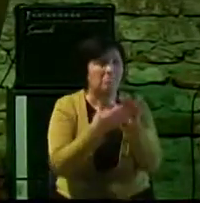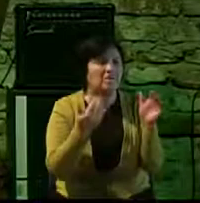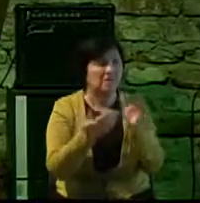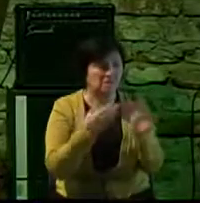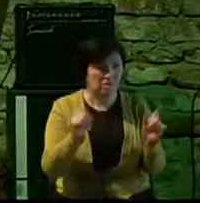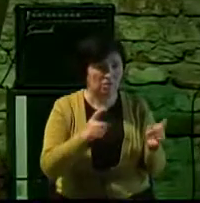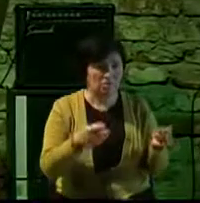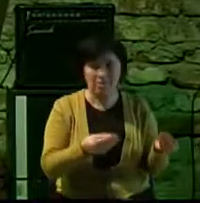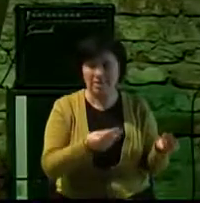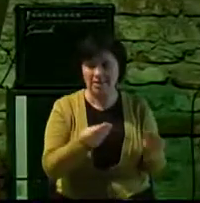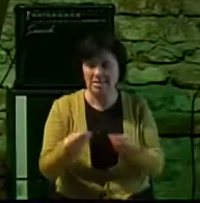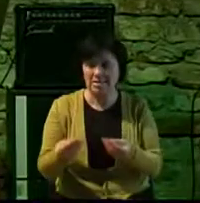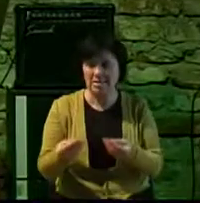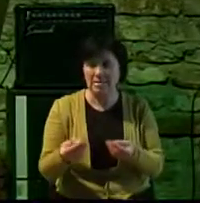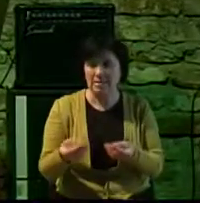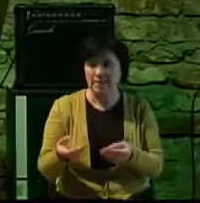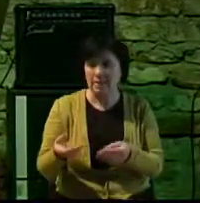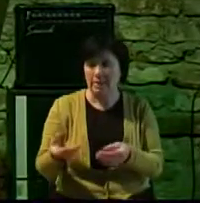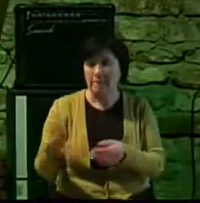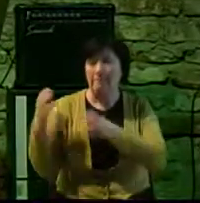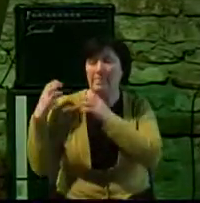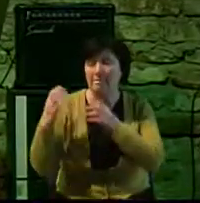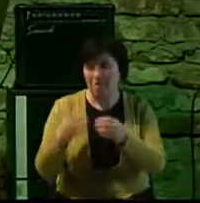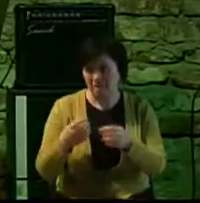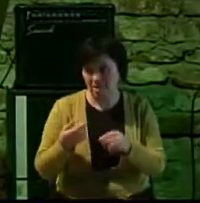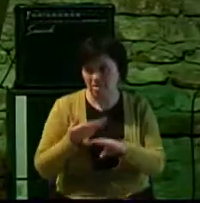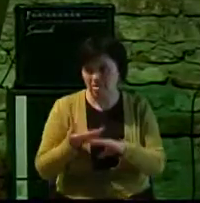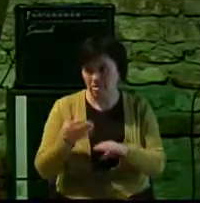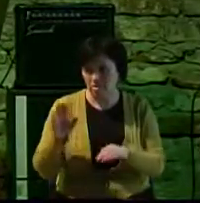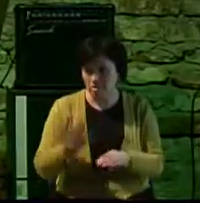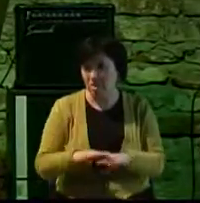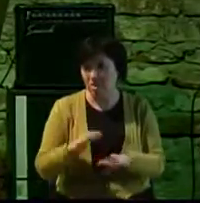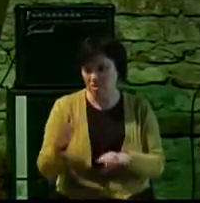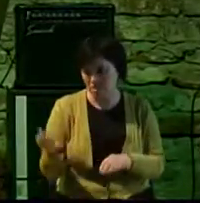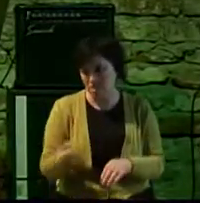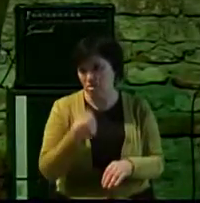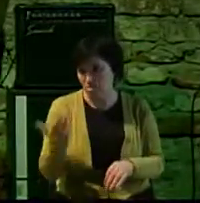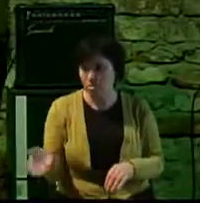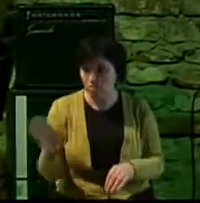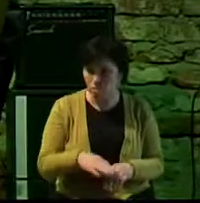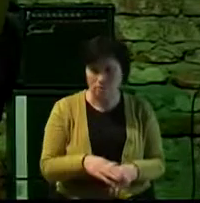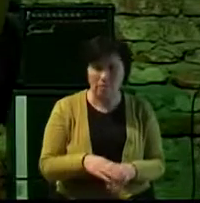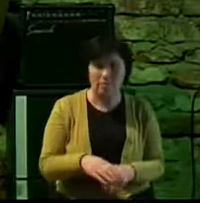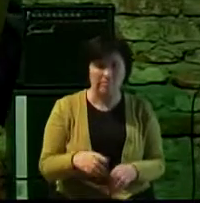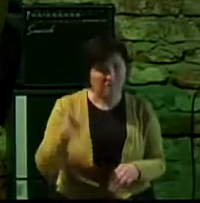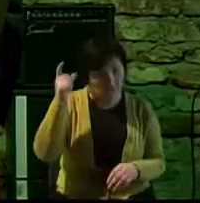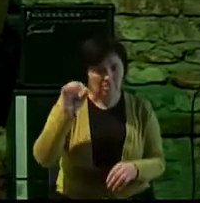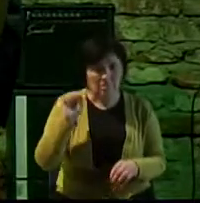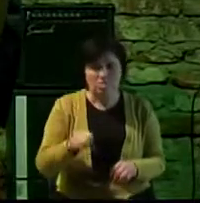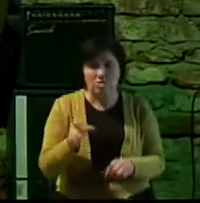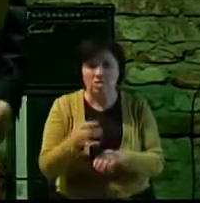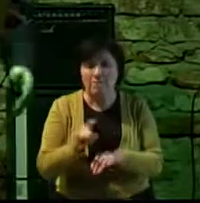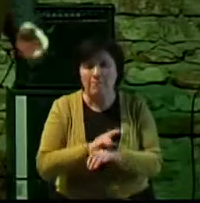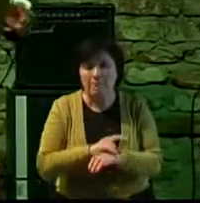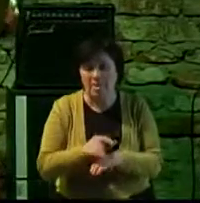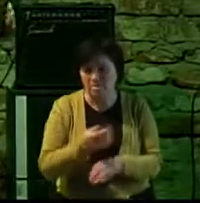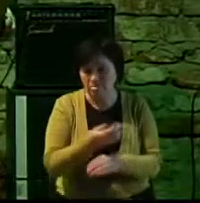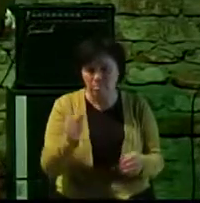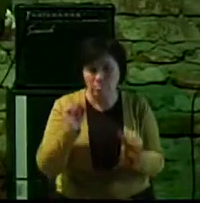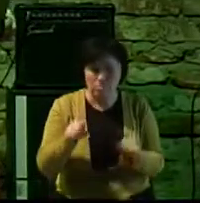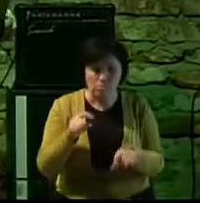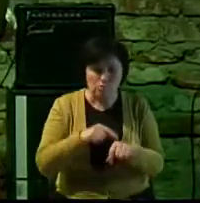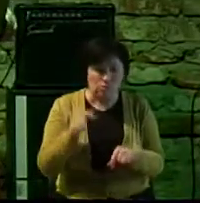чтобы носить бремя друг друга, помогать друг другу. Иногда дьявол может обманывать нас, и мы можем чувствовать,